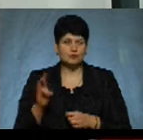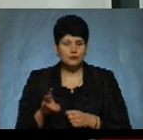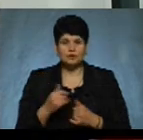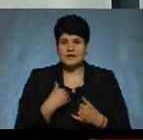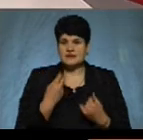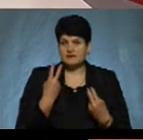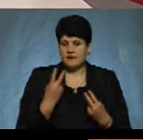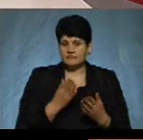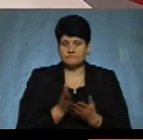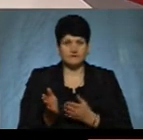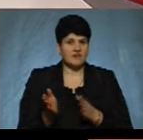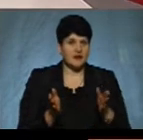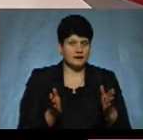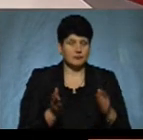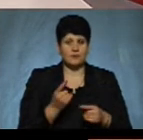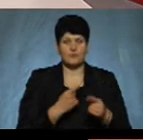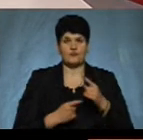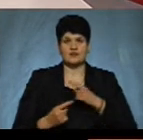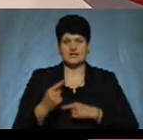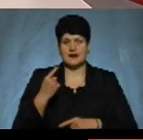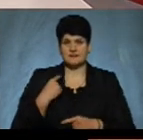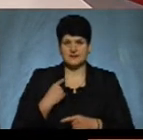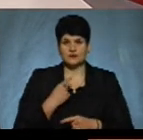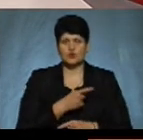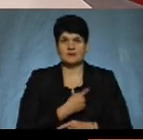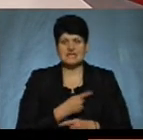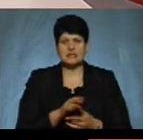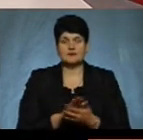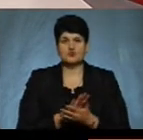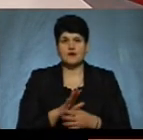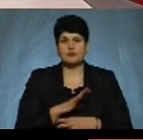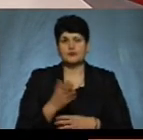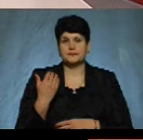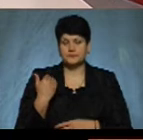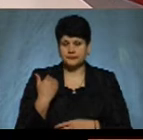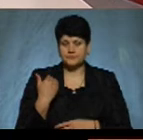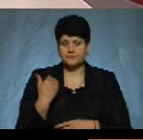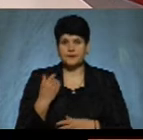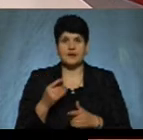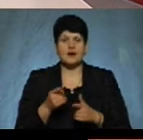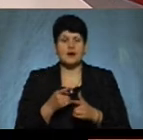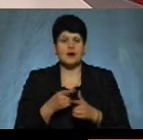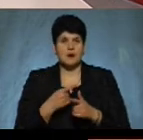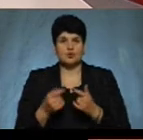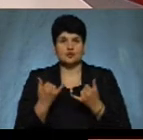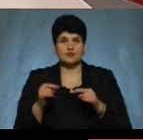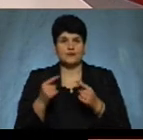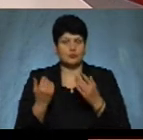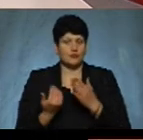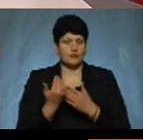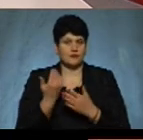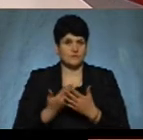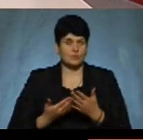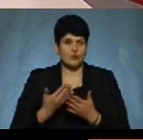ми повертаємося до так званої медицини, безкоштовної, яка в нас була, або ми сьогодні створюємо нову модель,